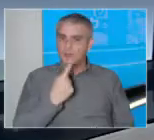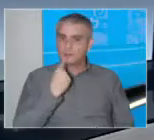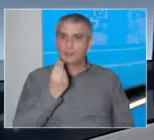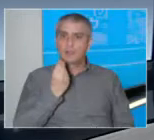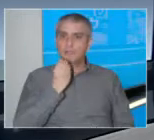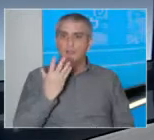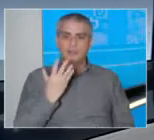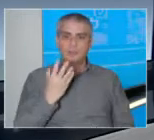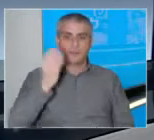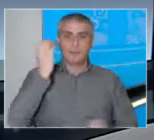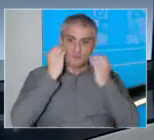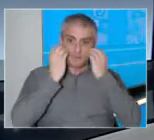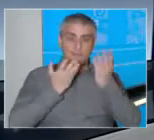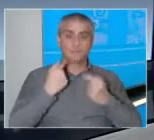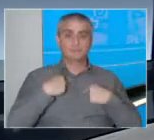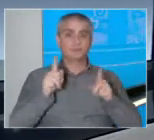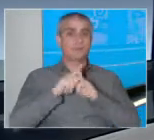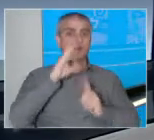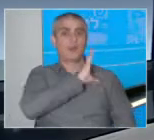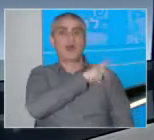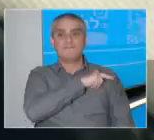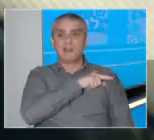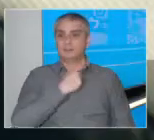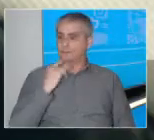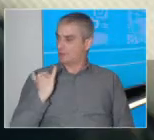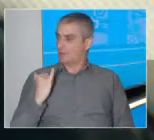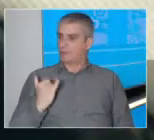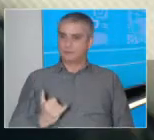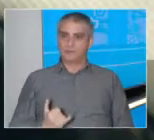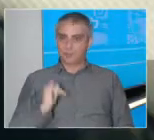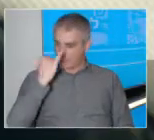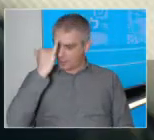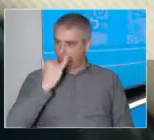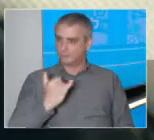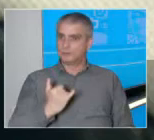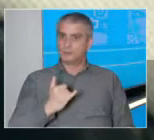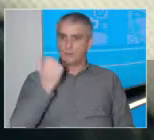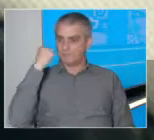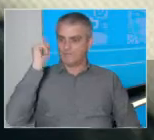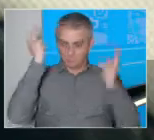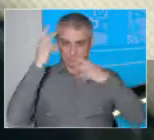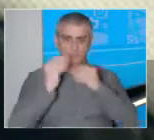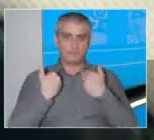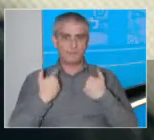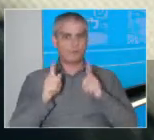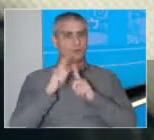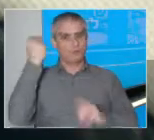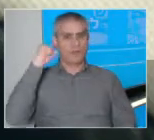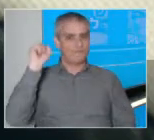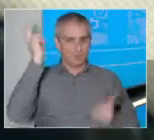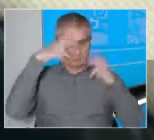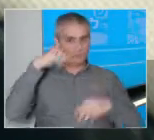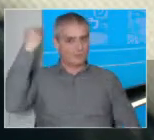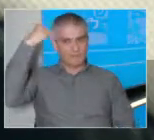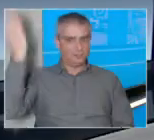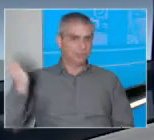מדהימה. בנט מתייחס אלינו כמו לפלסטינים. נכון. נכון, מפרים את ההסכמים איתנו, כמו שהפרו את ההסכמים. ומה